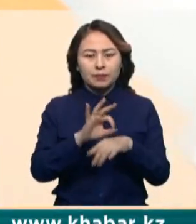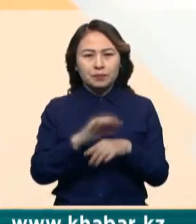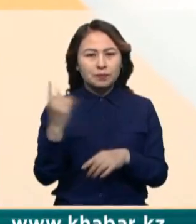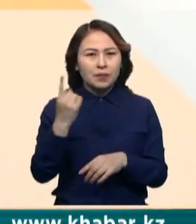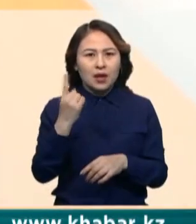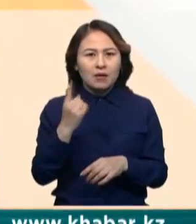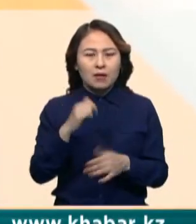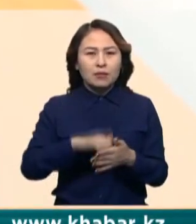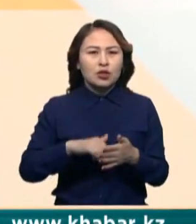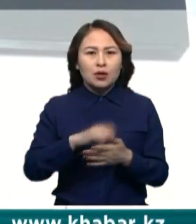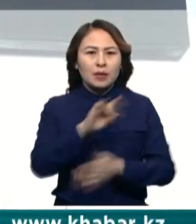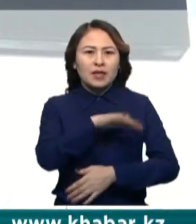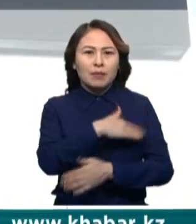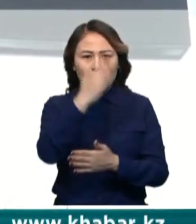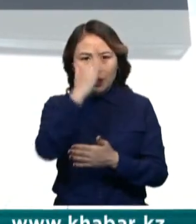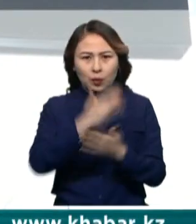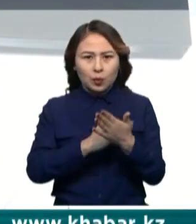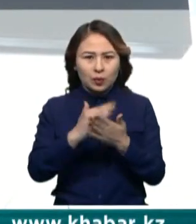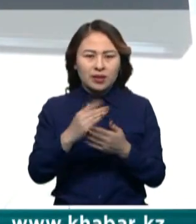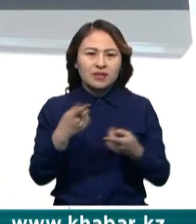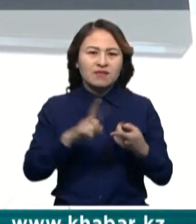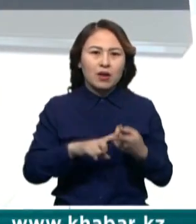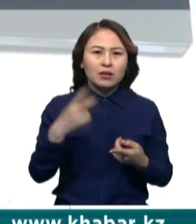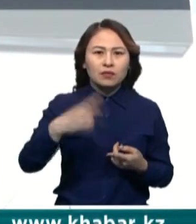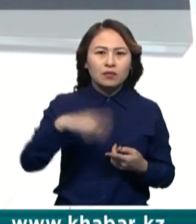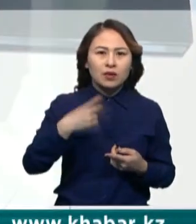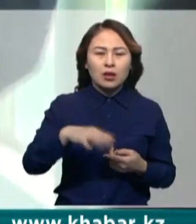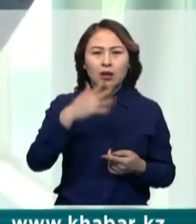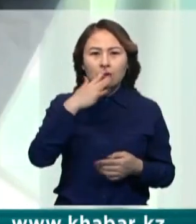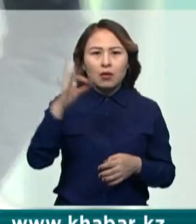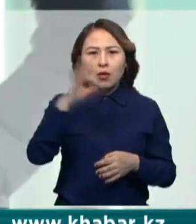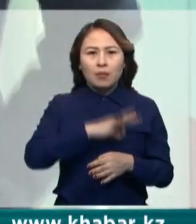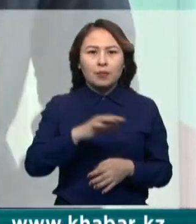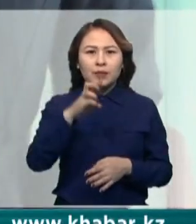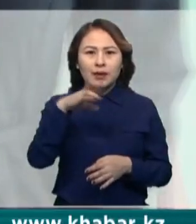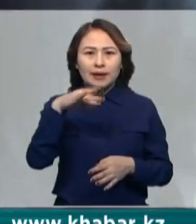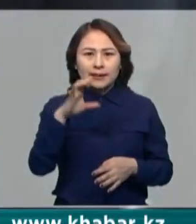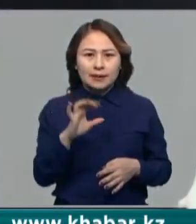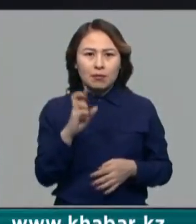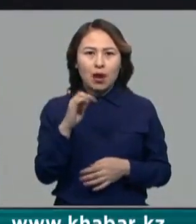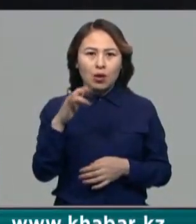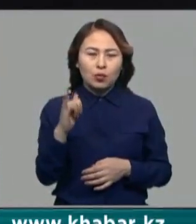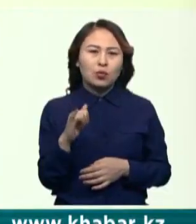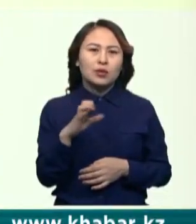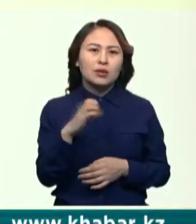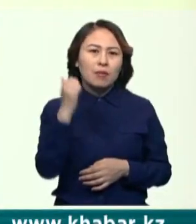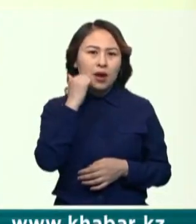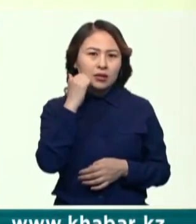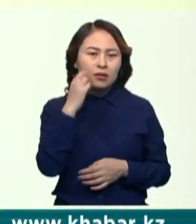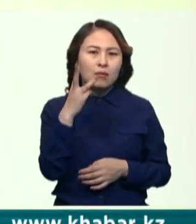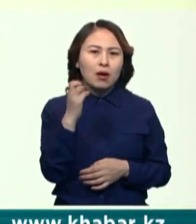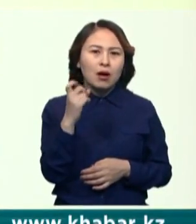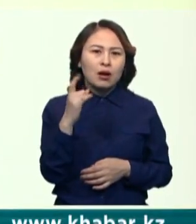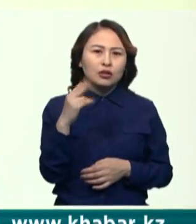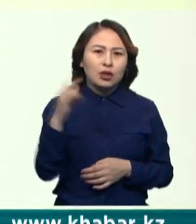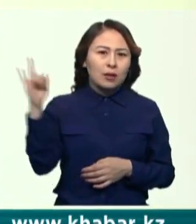қызуының көтерілуі. Халықаралық әуежай аптасына 20 шақты шетелдік әуе рейсін қабылдайды. Тбилиси, Баку, Стамбул, Мәскеу,